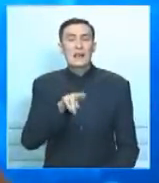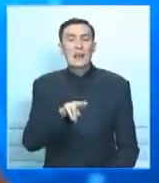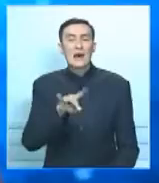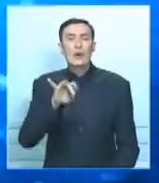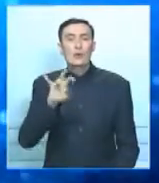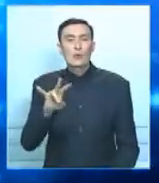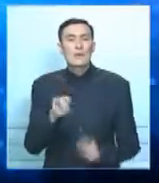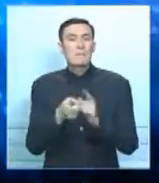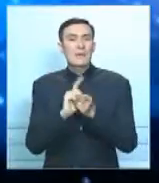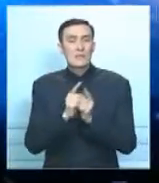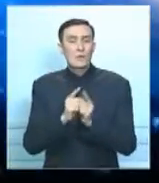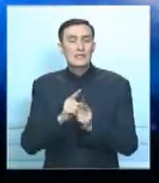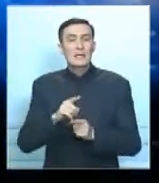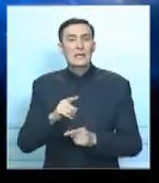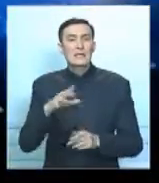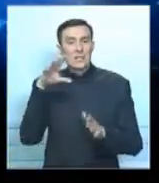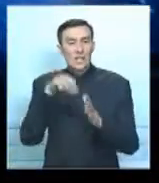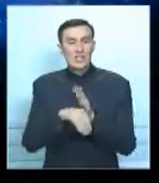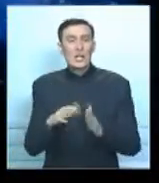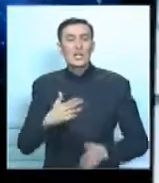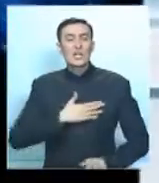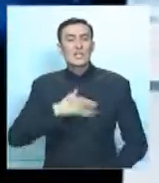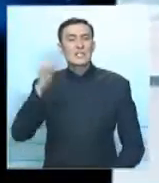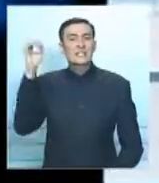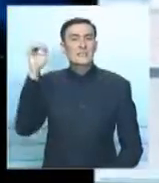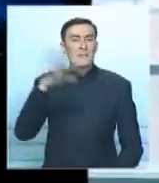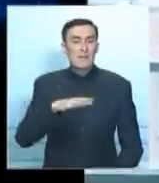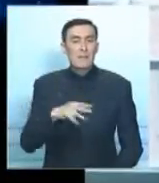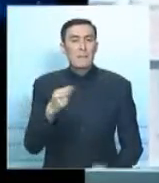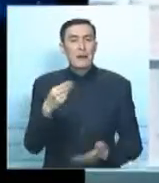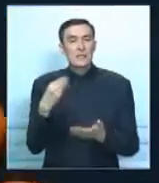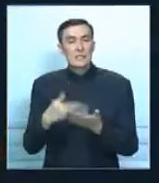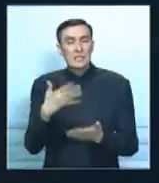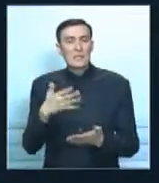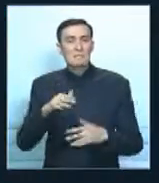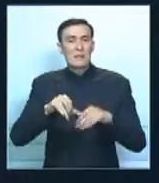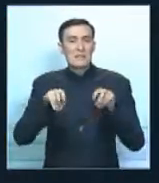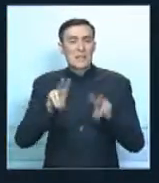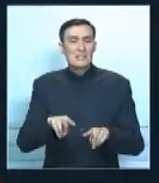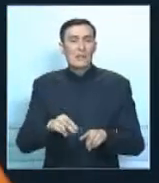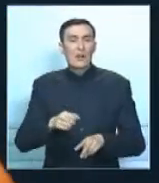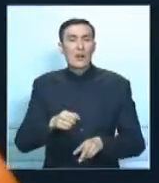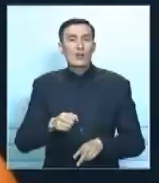Лесиди-ля-Рона, что в переводе с местного языка означает «наш свет». По оценке экспертов,